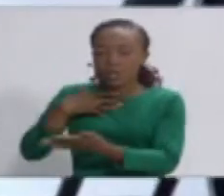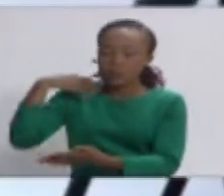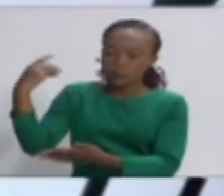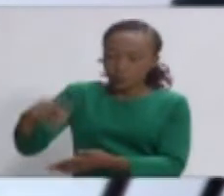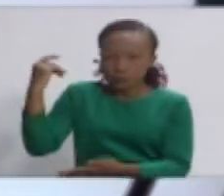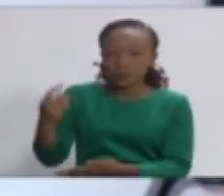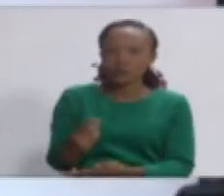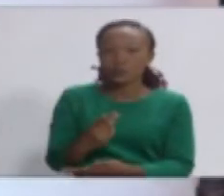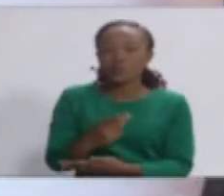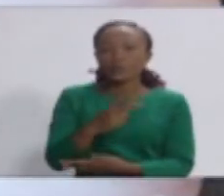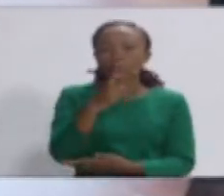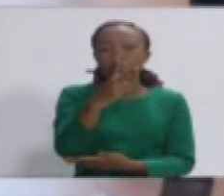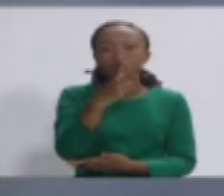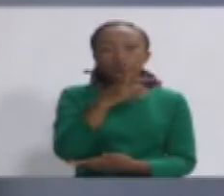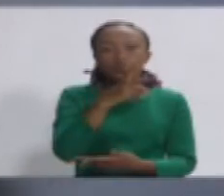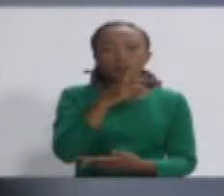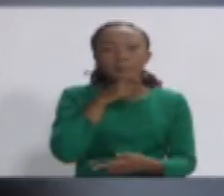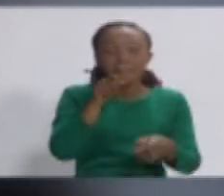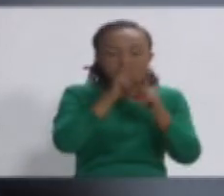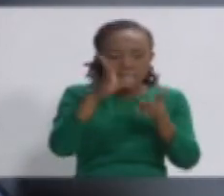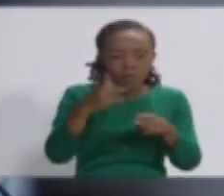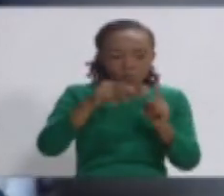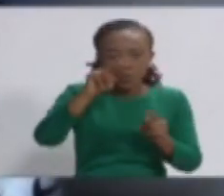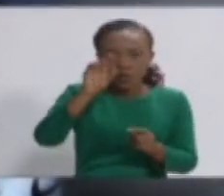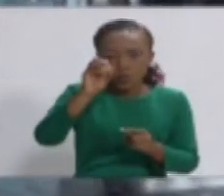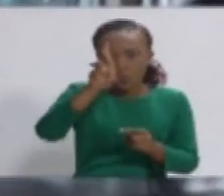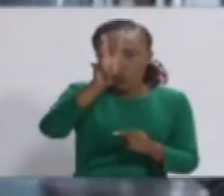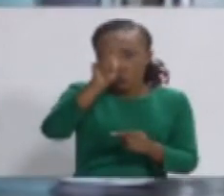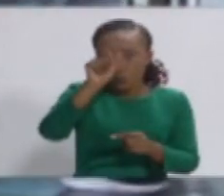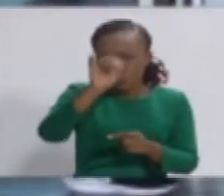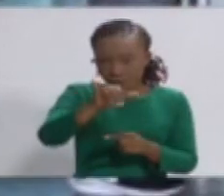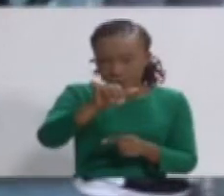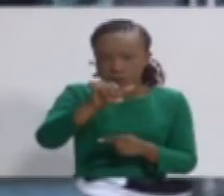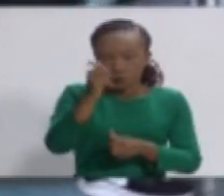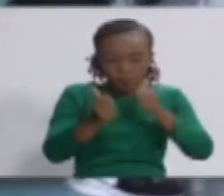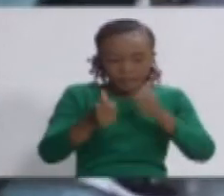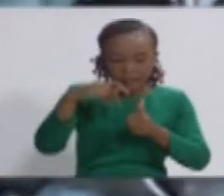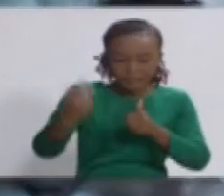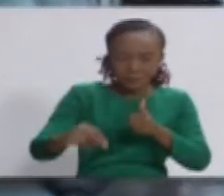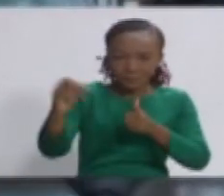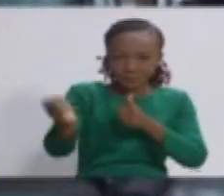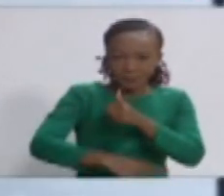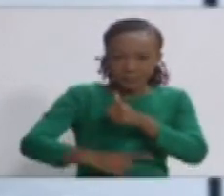mandugu watatu wa Inge Briston kutoka Norway ambao walimshinda katika mbio za Maori Plant mnamo